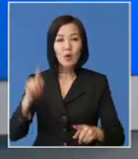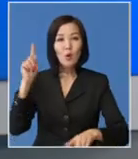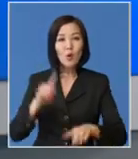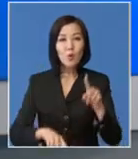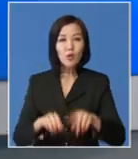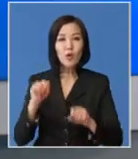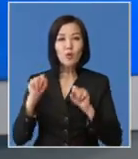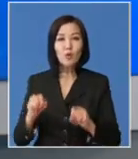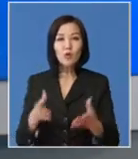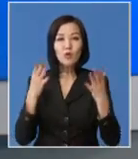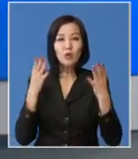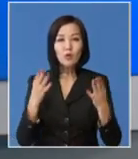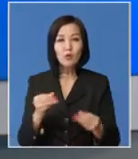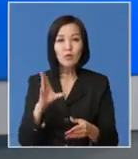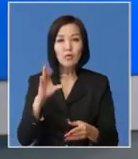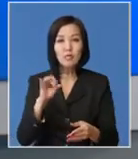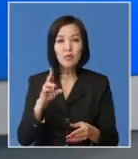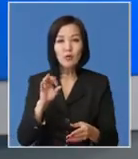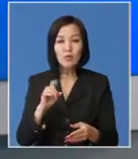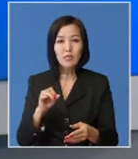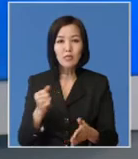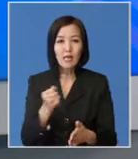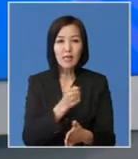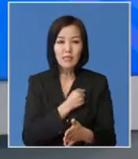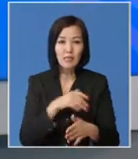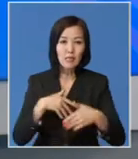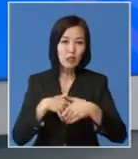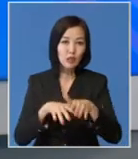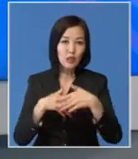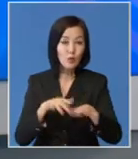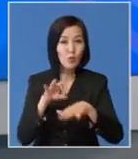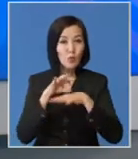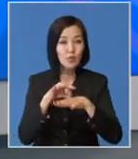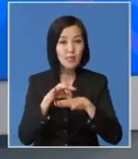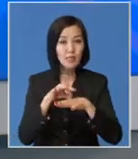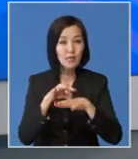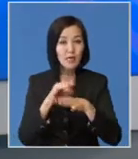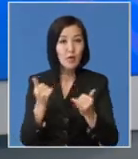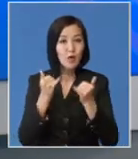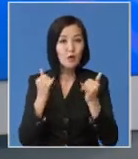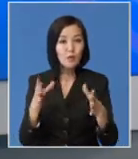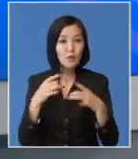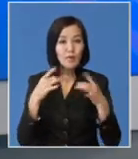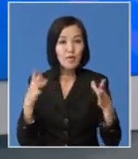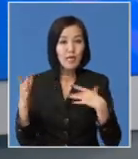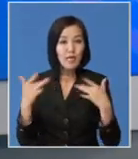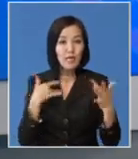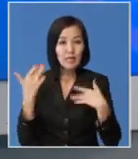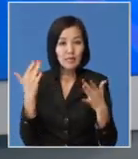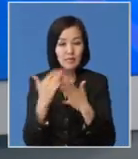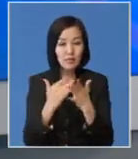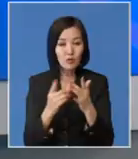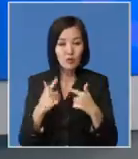Отан қорғаушылар күніне орай Сарыөзекте бүгінде әскерилер сап түзіп шеру өткізді. Ел қорғандарына құрмет көрсетіліп, мерекелік концерт